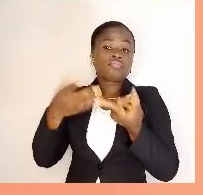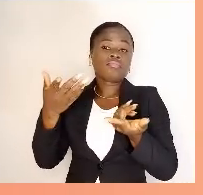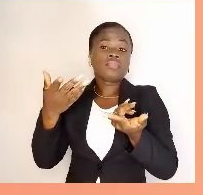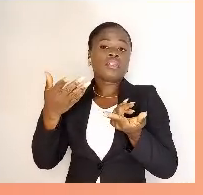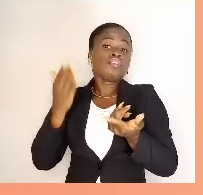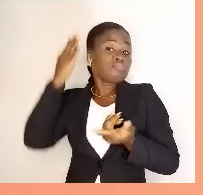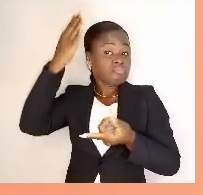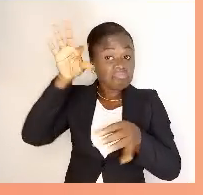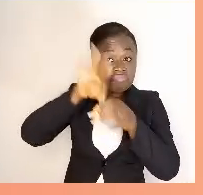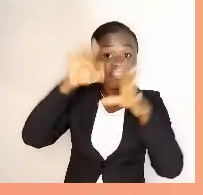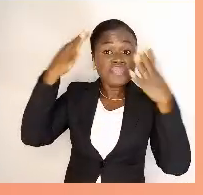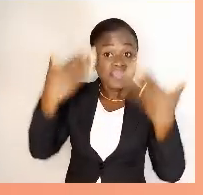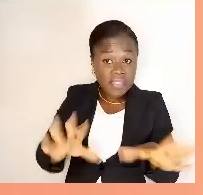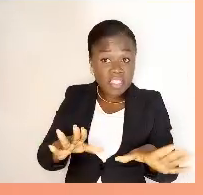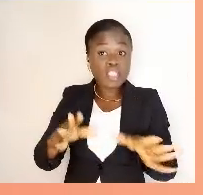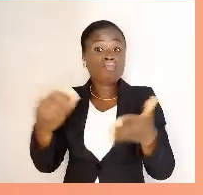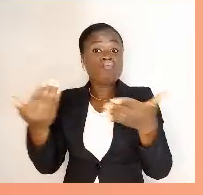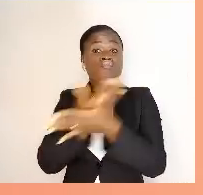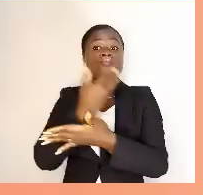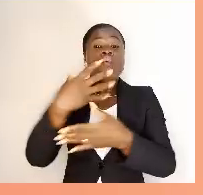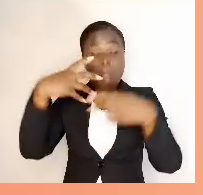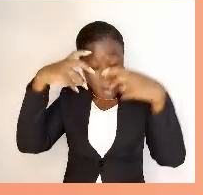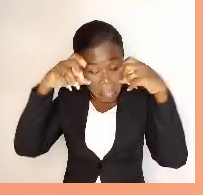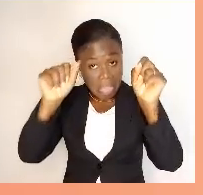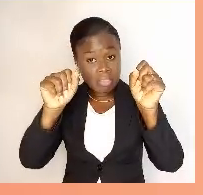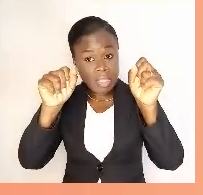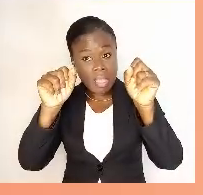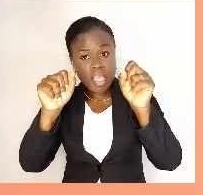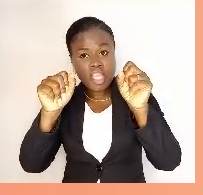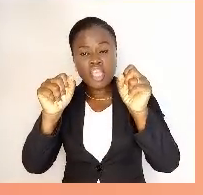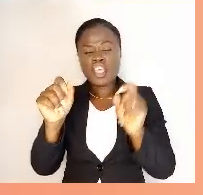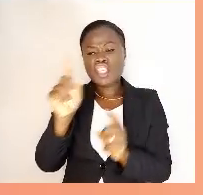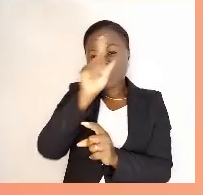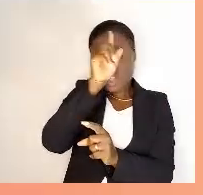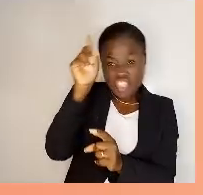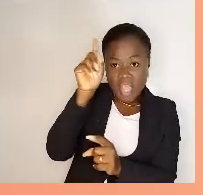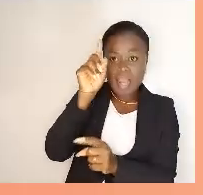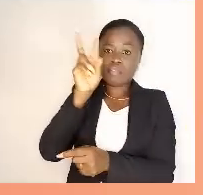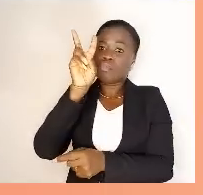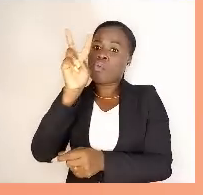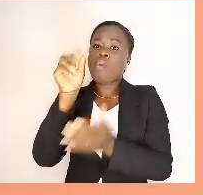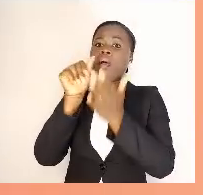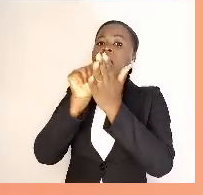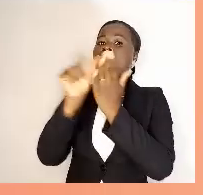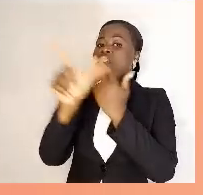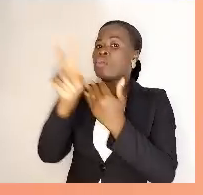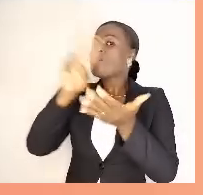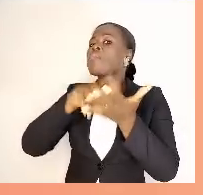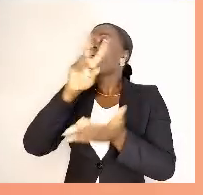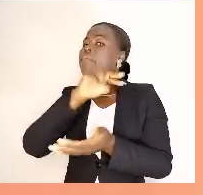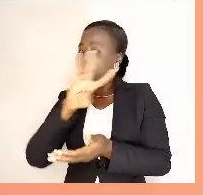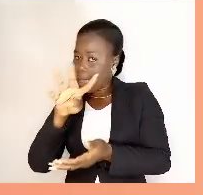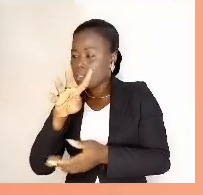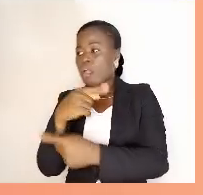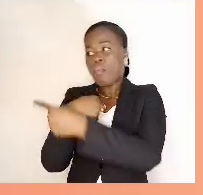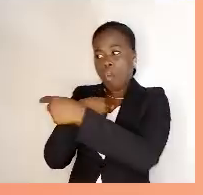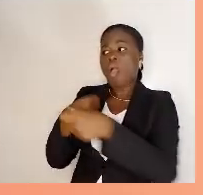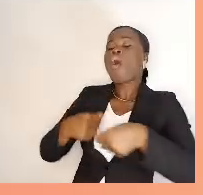pouvoir au futur président de la République, Inch'Allah, le 2 avril 2024,